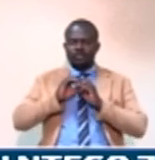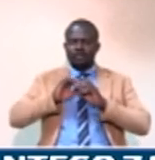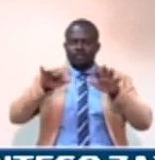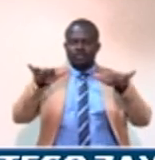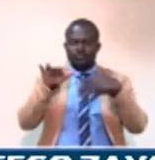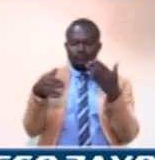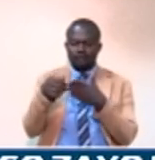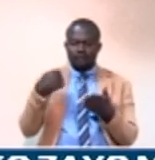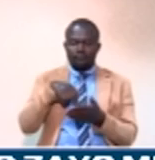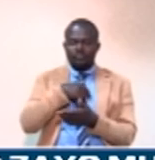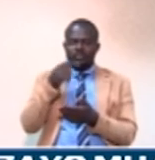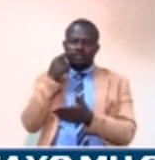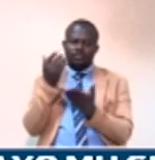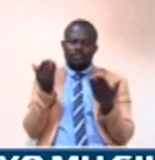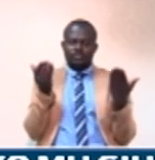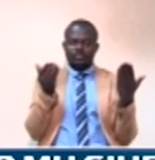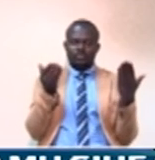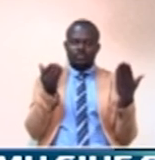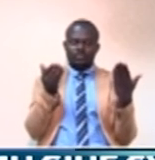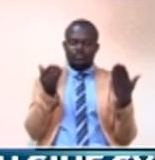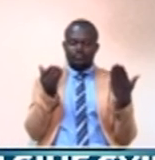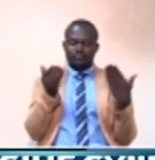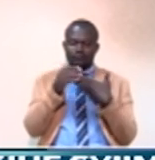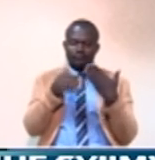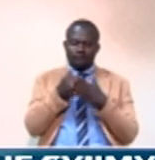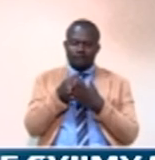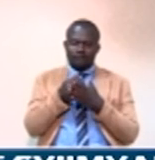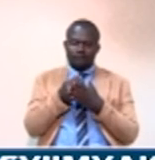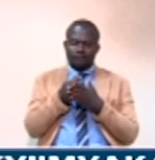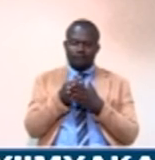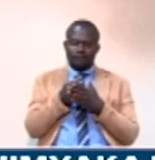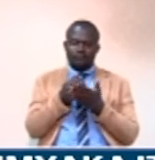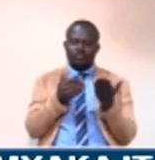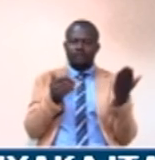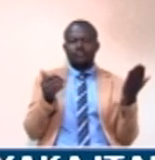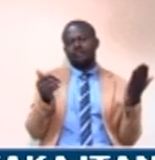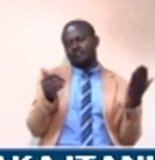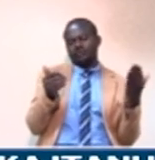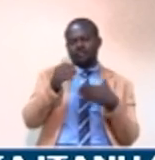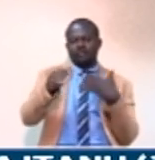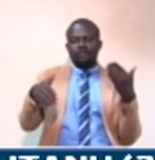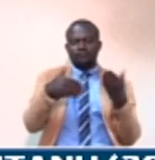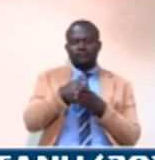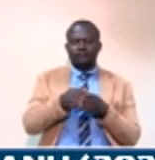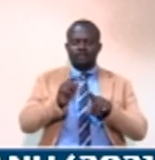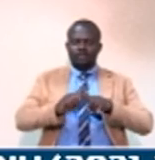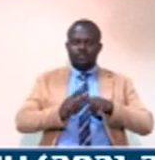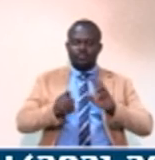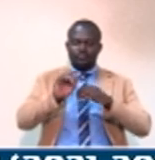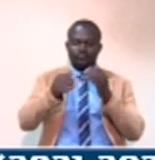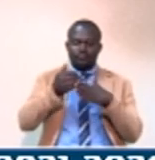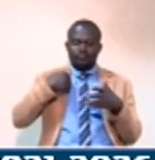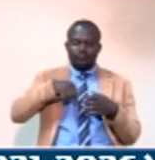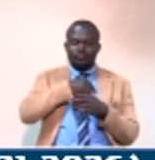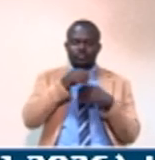bihugu. Mu gihe cyose cyahinduka akaba twabubona, twabona ubwo bwandu bushya za variant zishyashya. Nk'uko Minisiteri y'Ubuzima